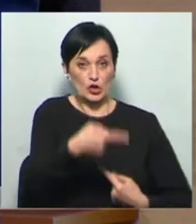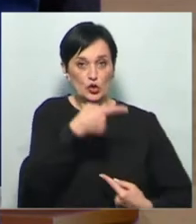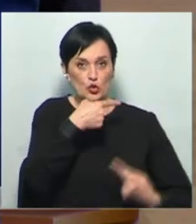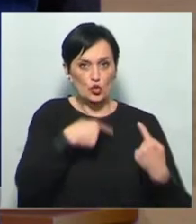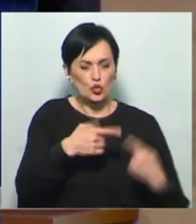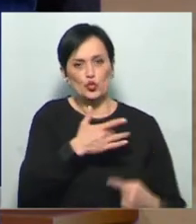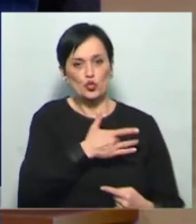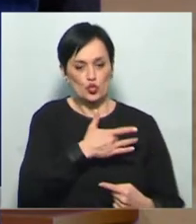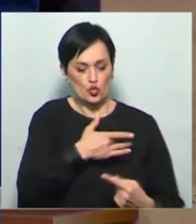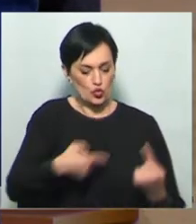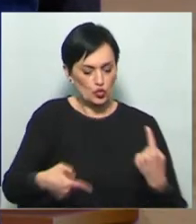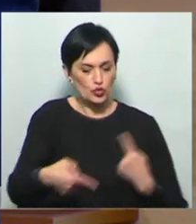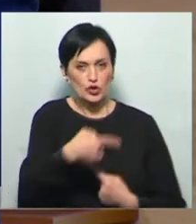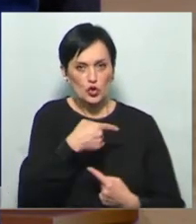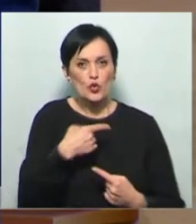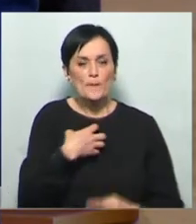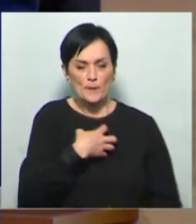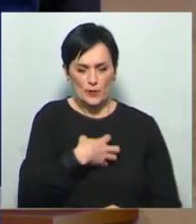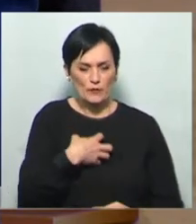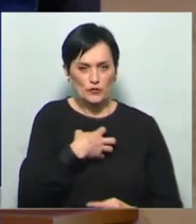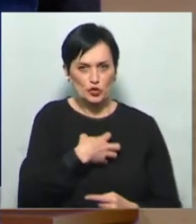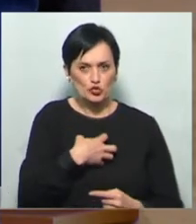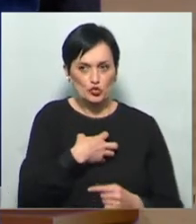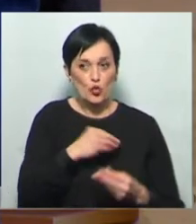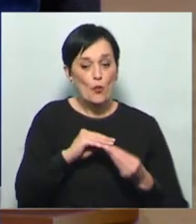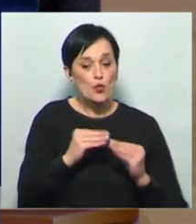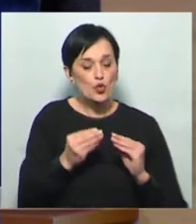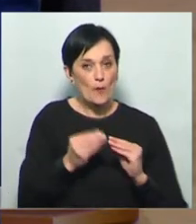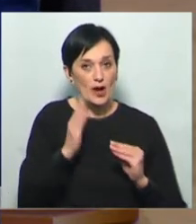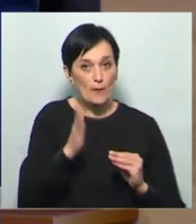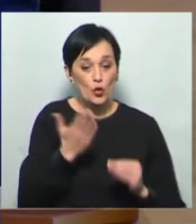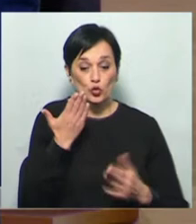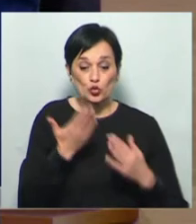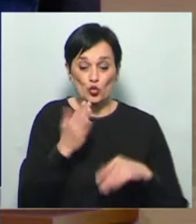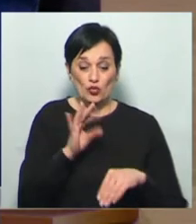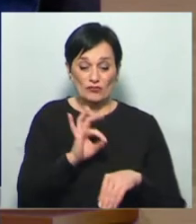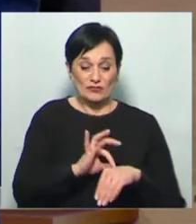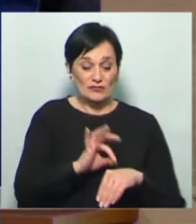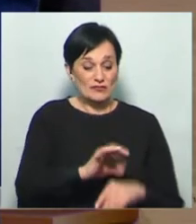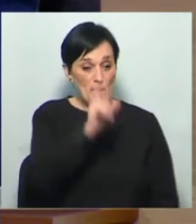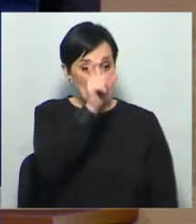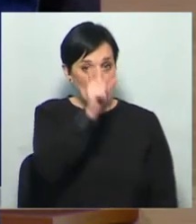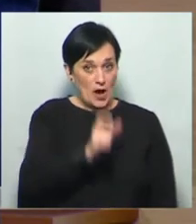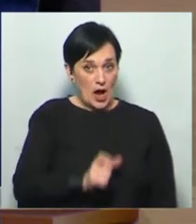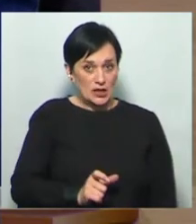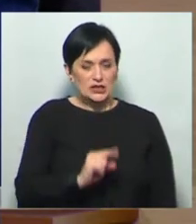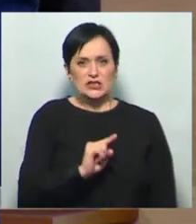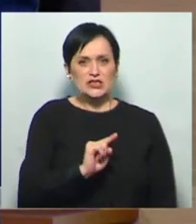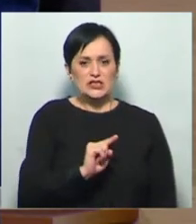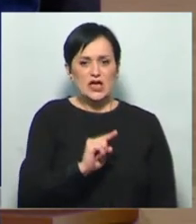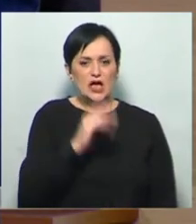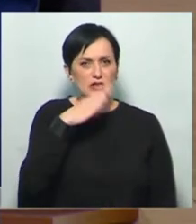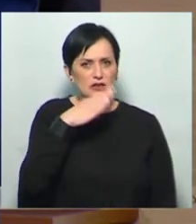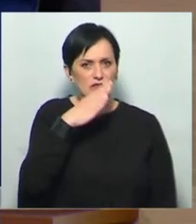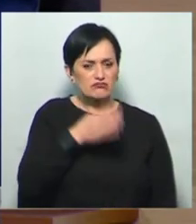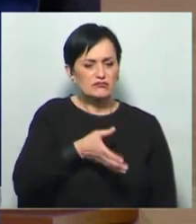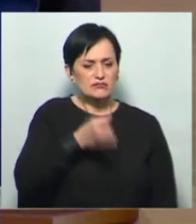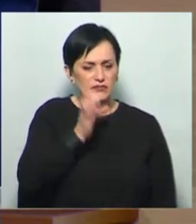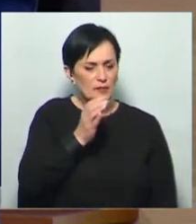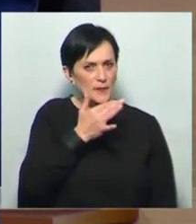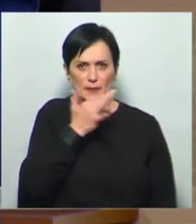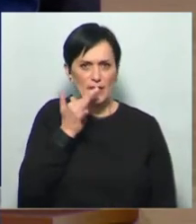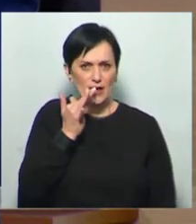გარკვეული მნიშვნელოვანი პრობლემები ექმნება. თუ პაციენტი არ იღებდა სითხეს